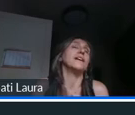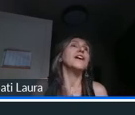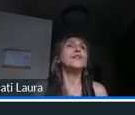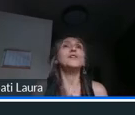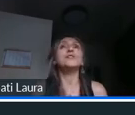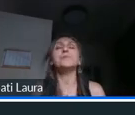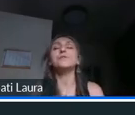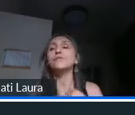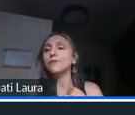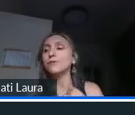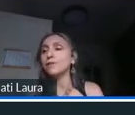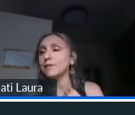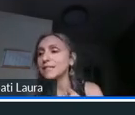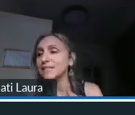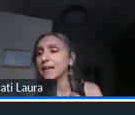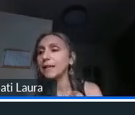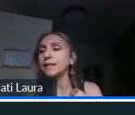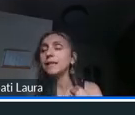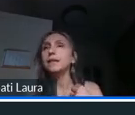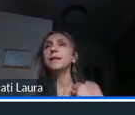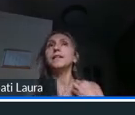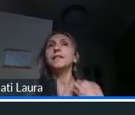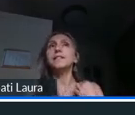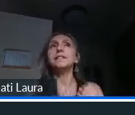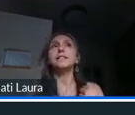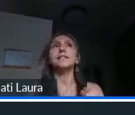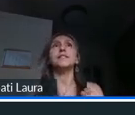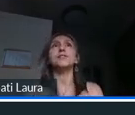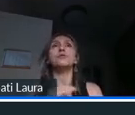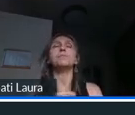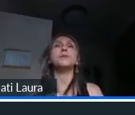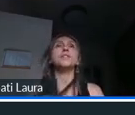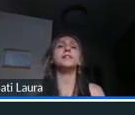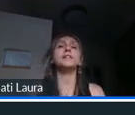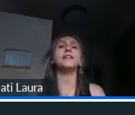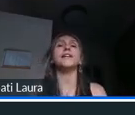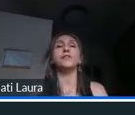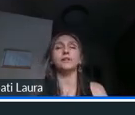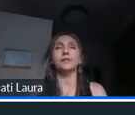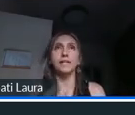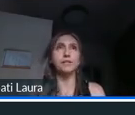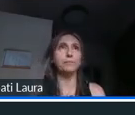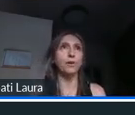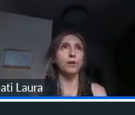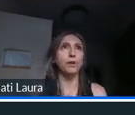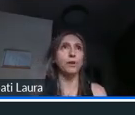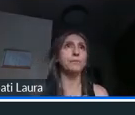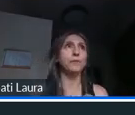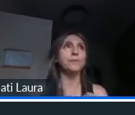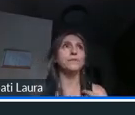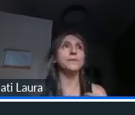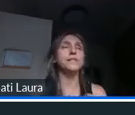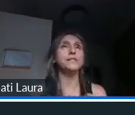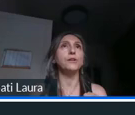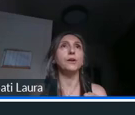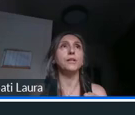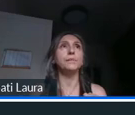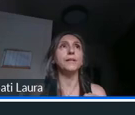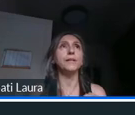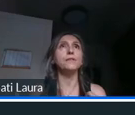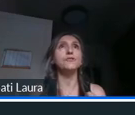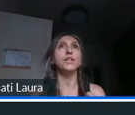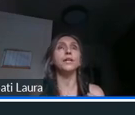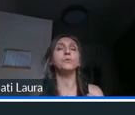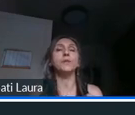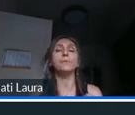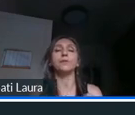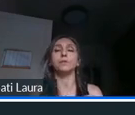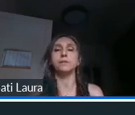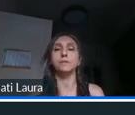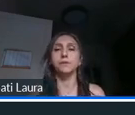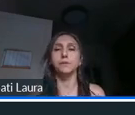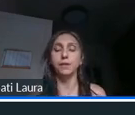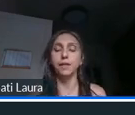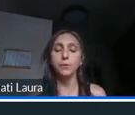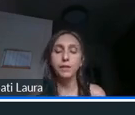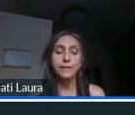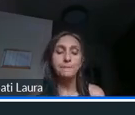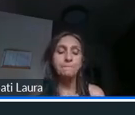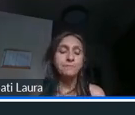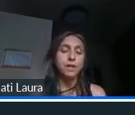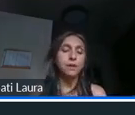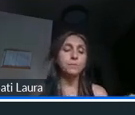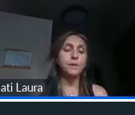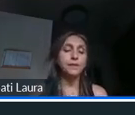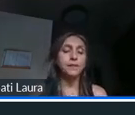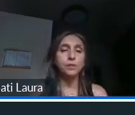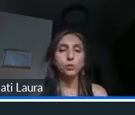rubate. Con le esposizioni universali inizia ad esserci un po' di ritegno andare a esporre le proprie invenzioni perché non c'è alcuna